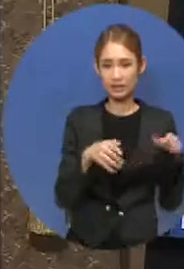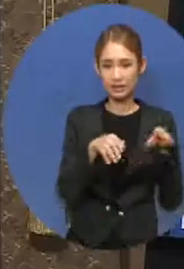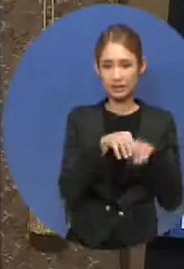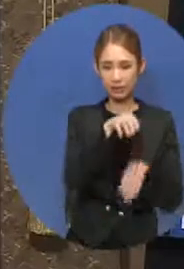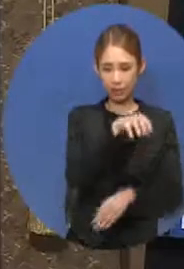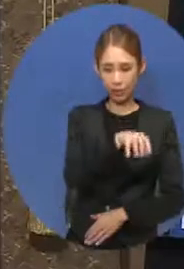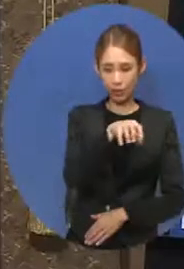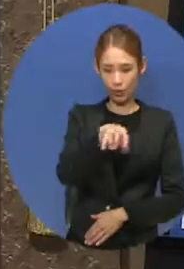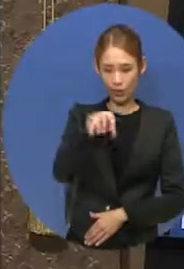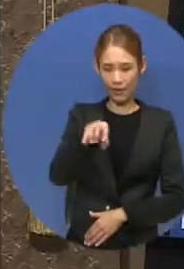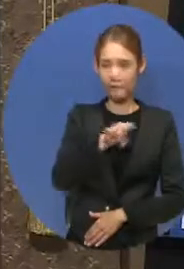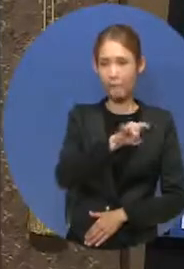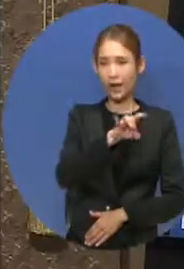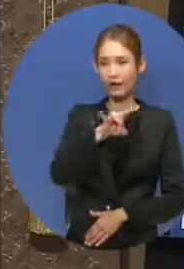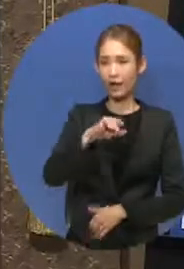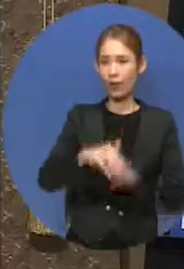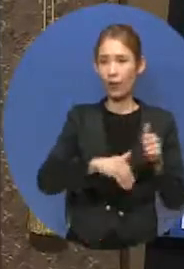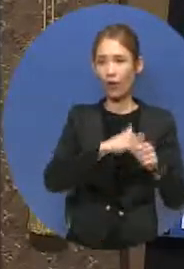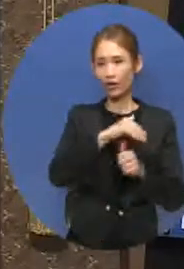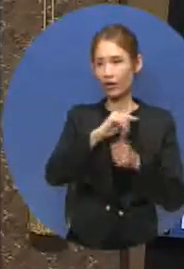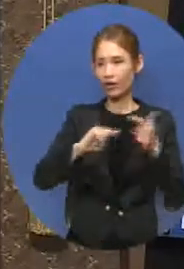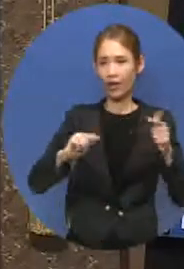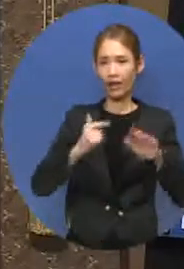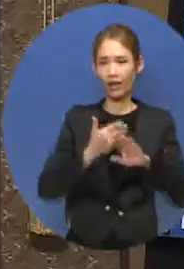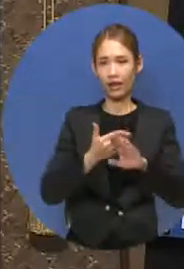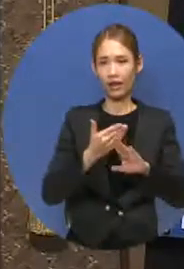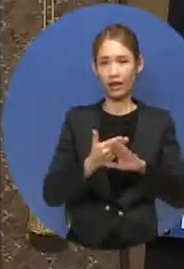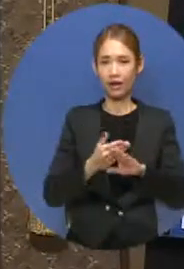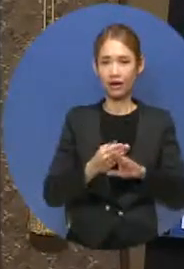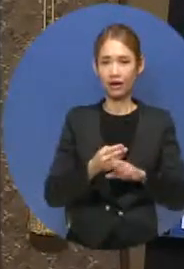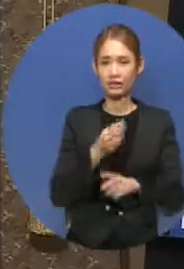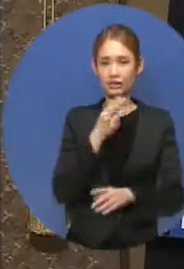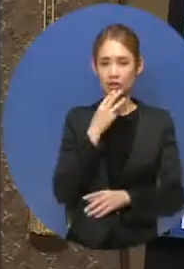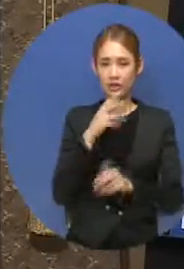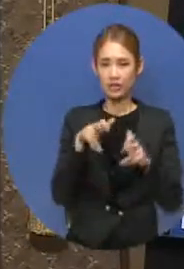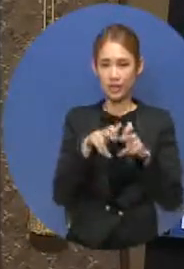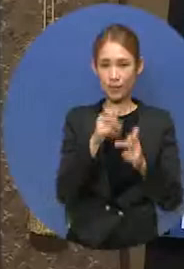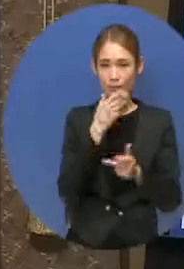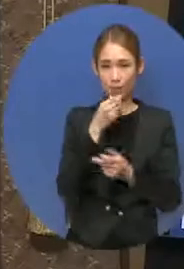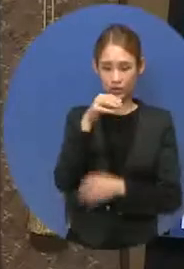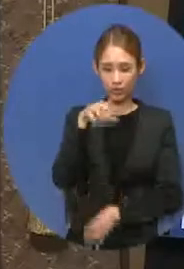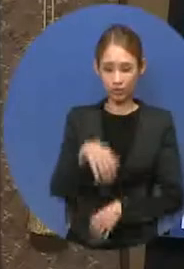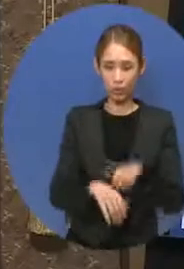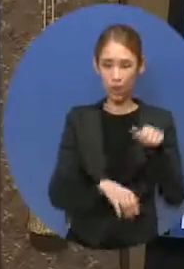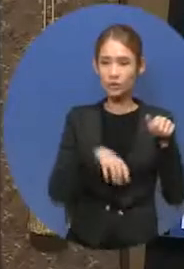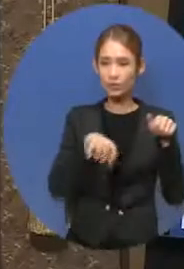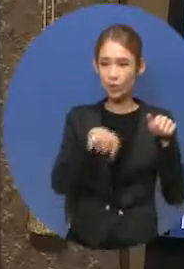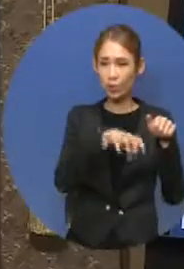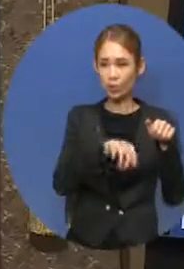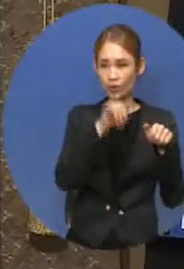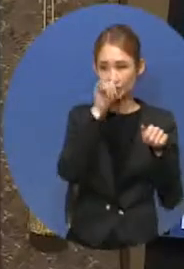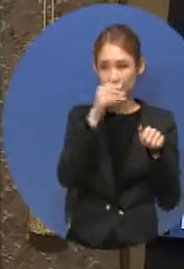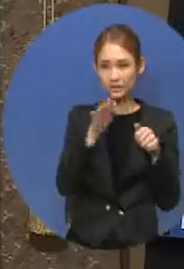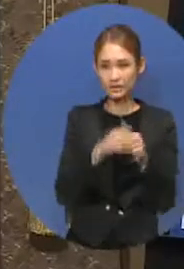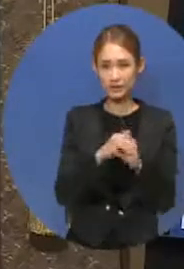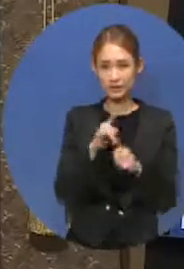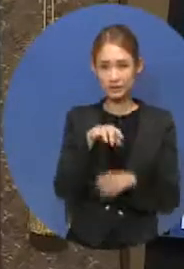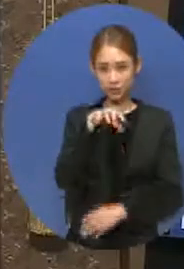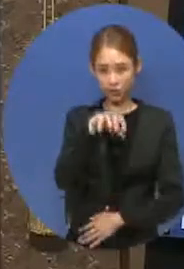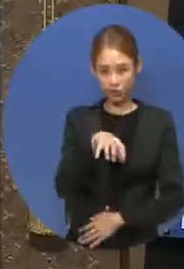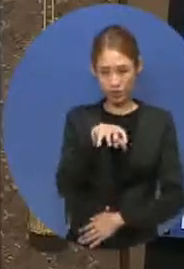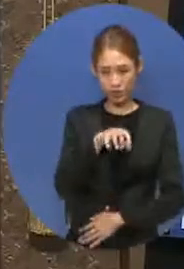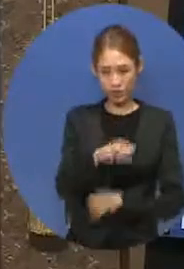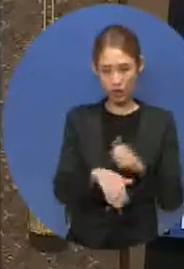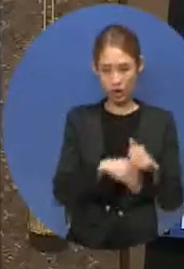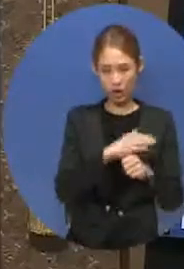다 사정이 다를 것 같고 또 그 서울에는 지금 장애인복지관이 50곳이 있는데 그 복지관이 위치하고 있는 또 그